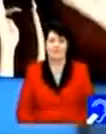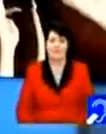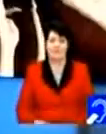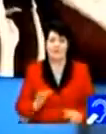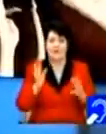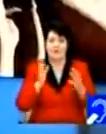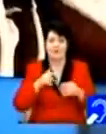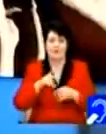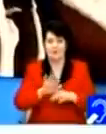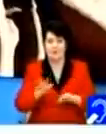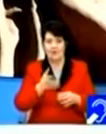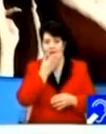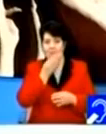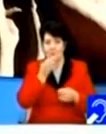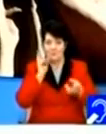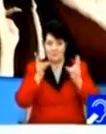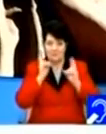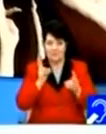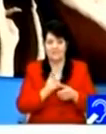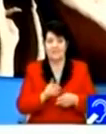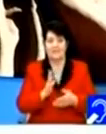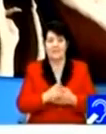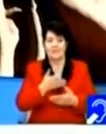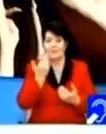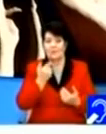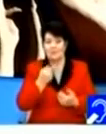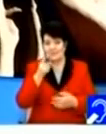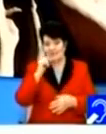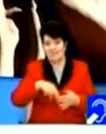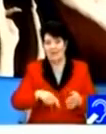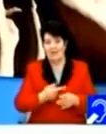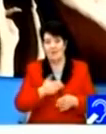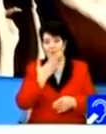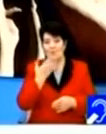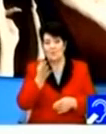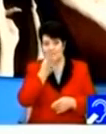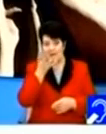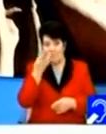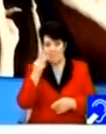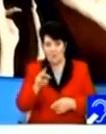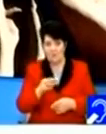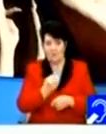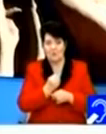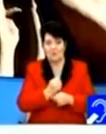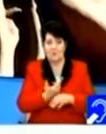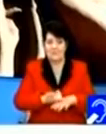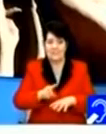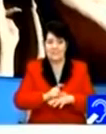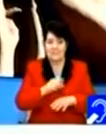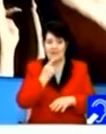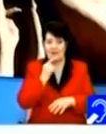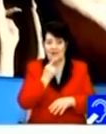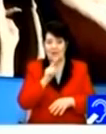Nu merg la saloane de frumusețare și nici nu sunt la curent cu ultimele tendințe ale modei. Și asta pentru că muncesc din greu, fie pe câmp, fie